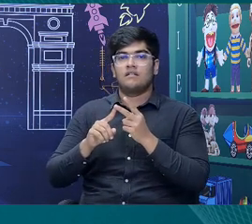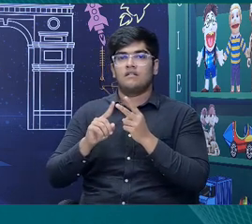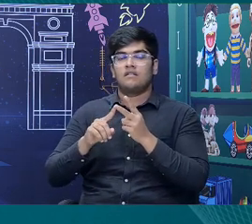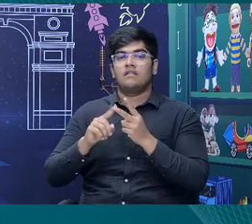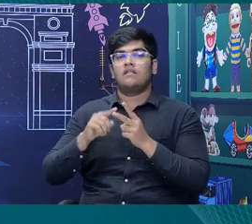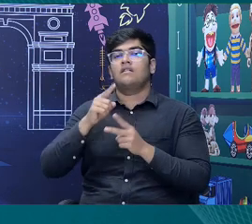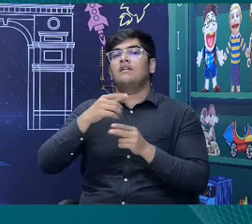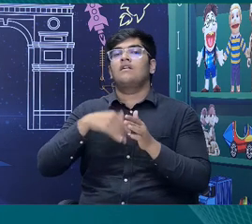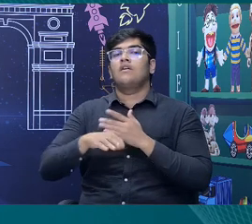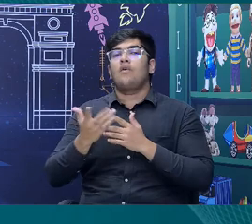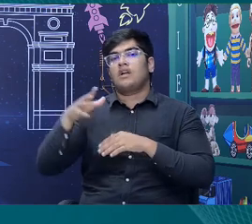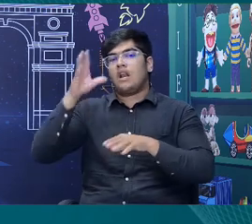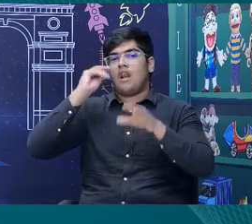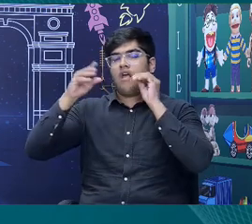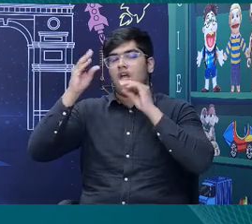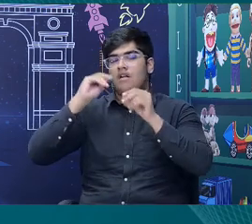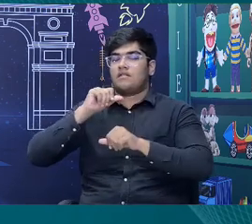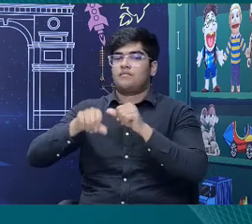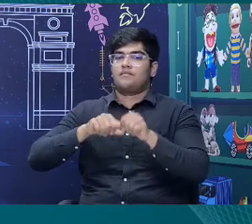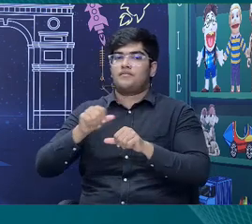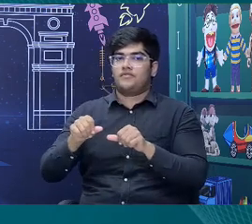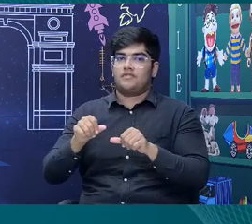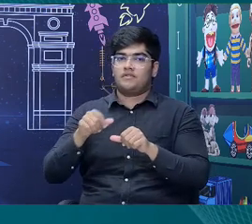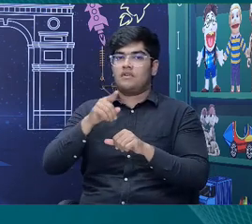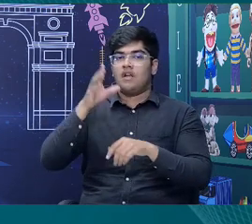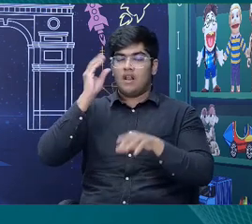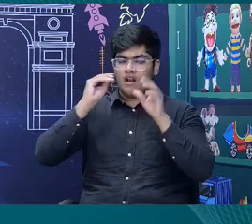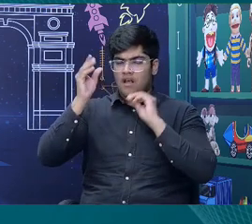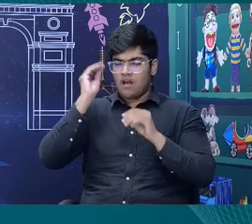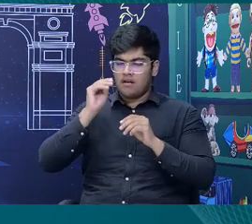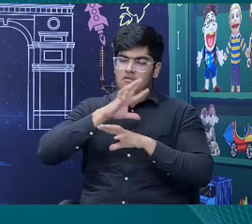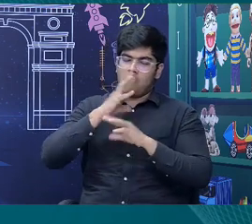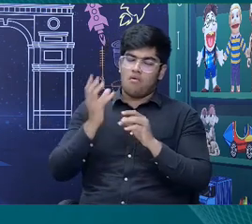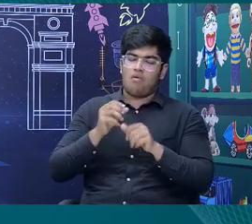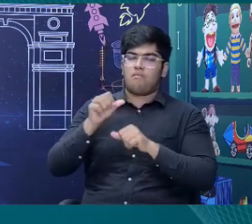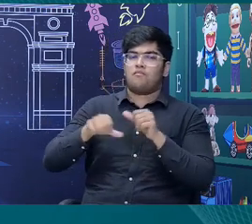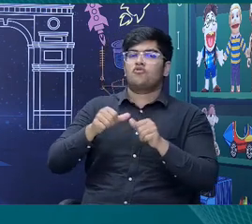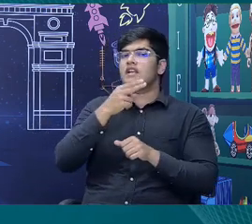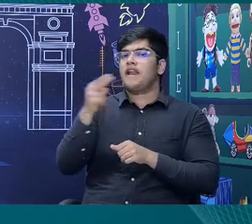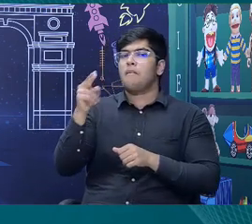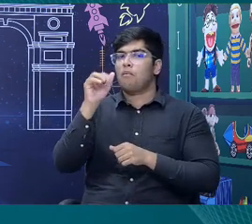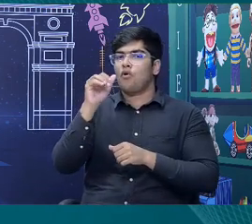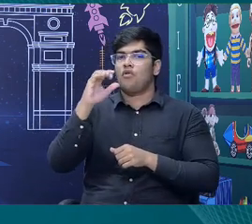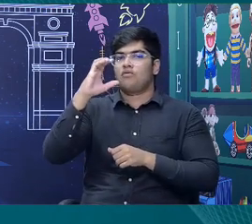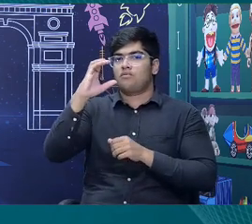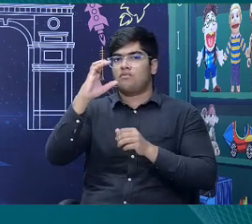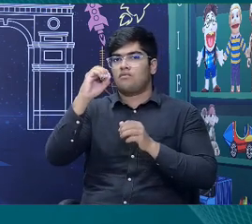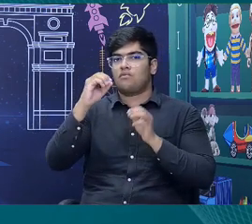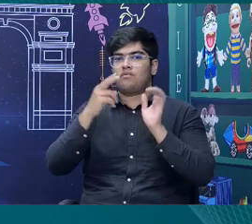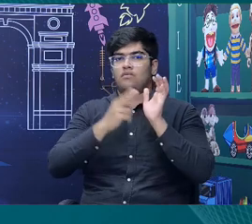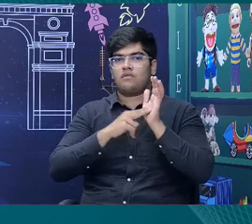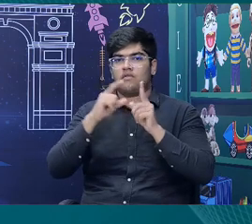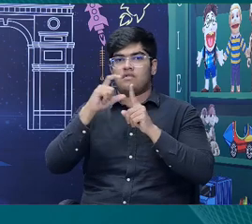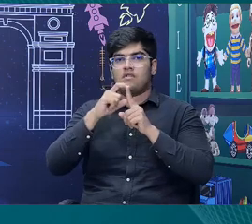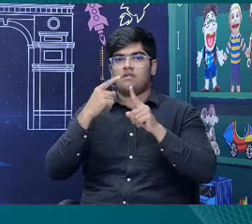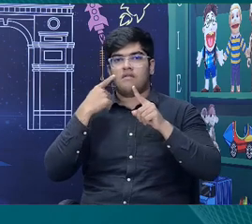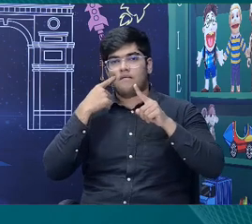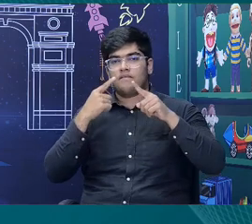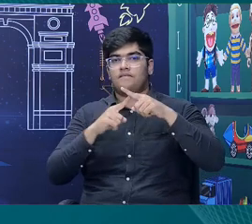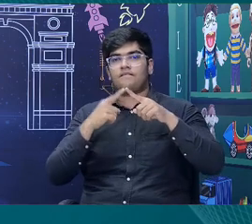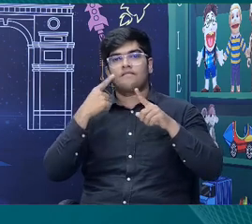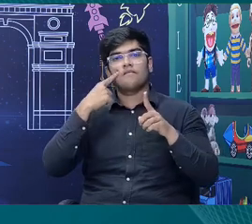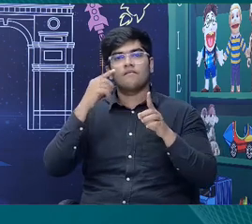लर्निंग है लर्निंग और कंडीशनिंग में बहुत फर्क नहीं है तो जब हम बिहेवियर थेरेपी की बात करते हैं हम डिफिकल्ट लर्निंग्स या